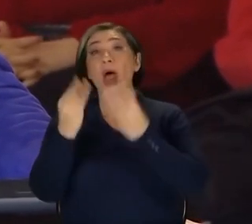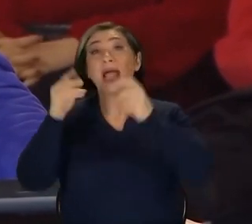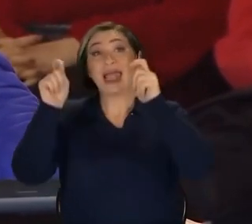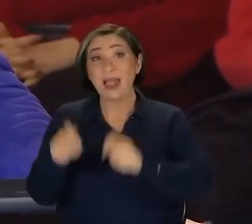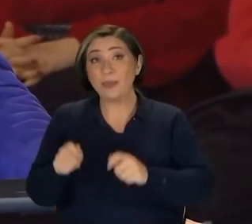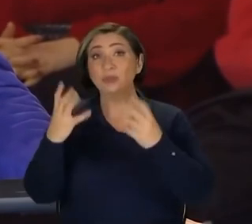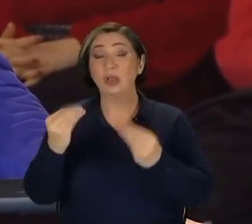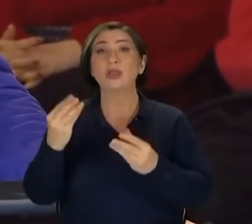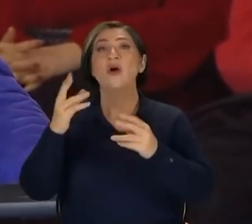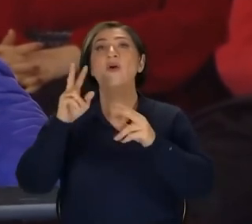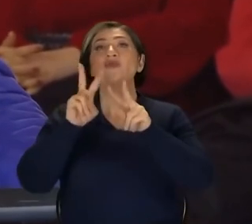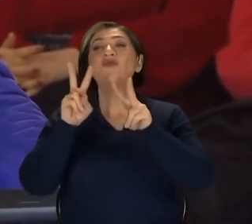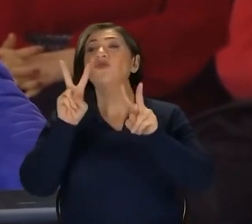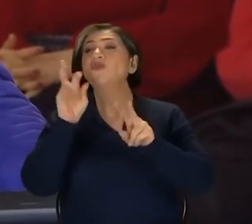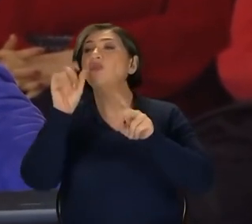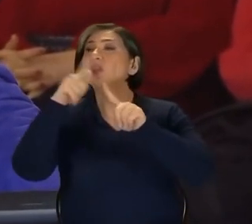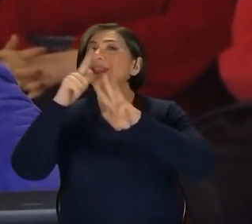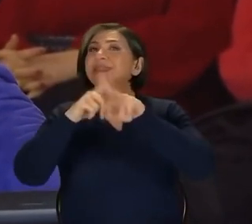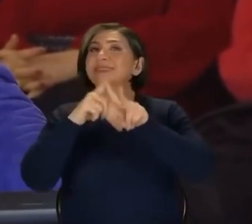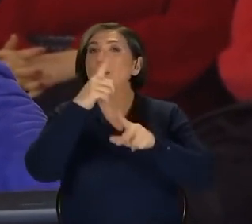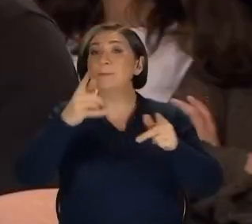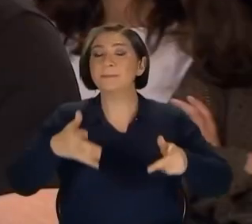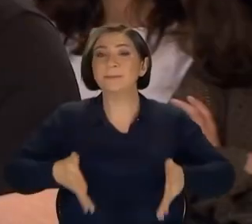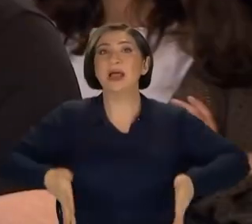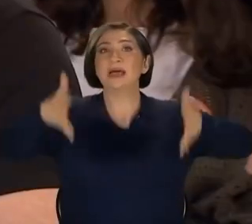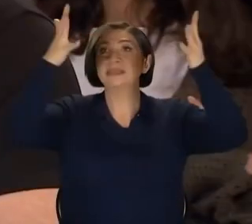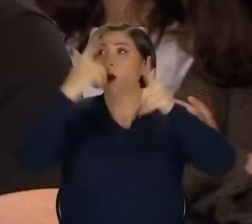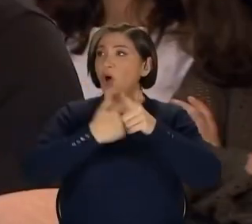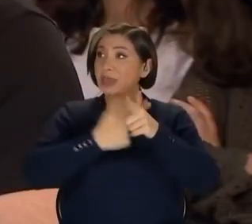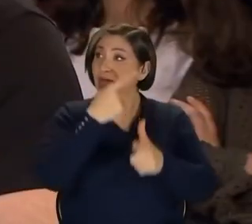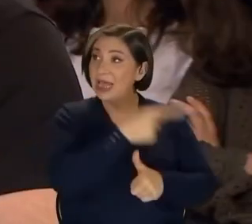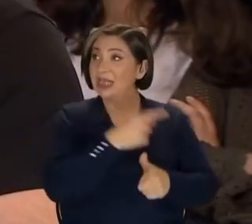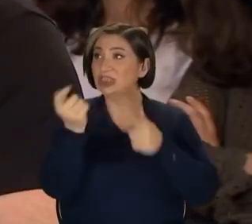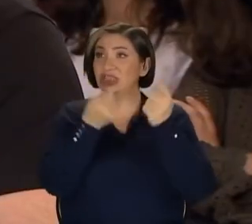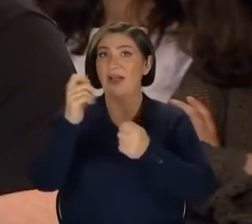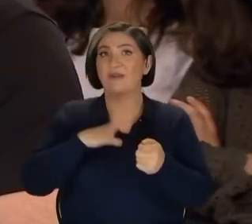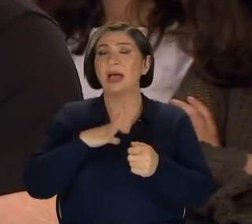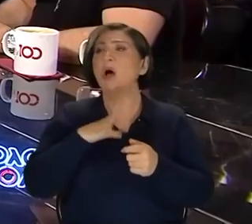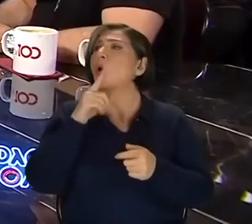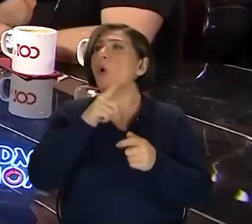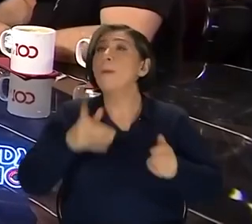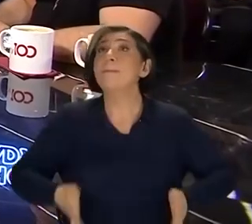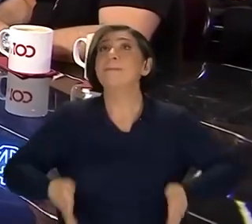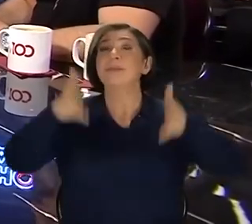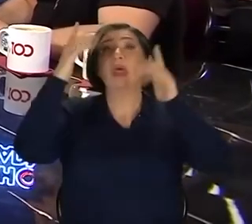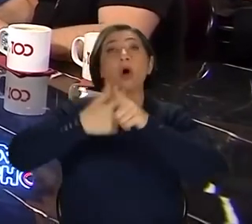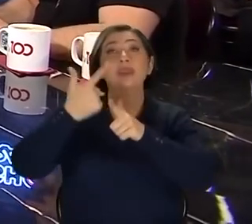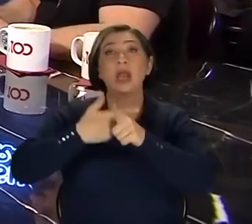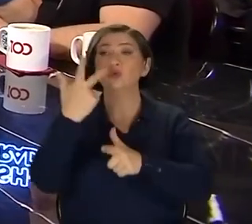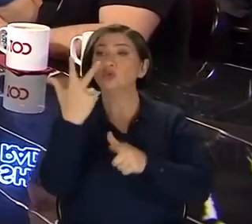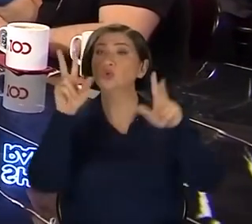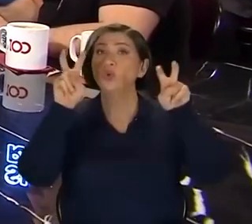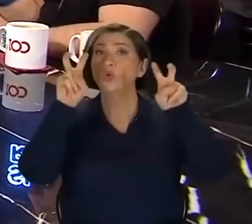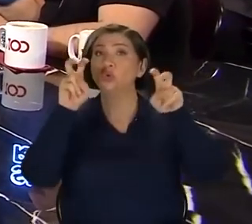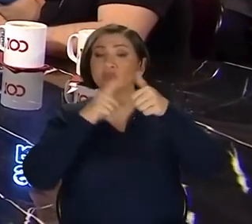yapılmış olan işte meşhur Walter Matthau'nun Plaza Oteli filan gibi işler vardır. Mesela o Plaza Otel 3